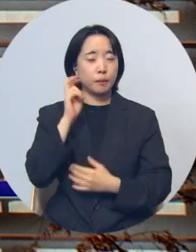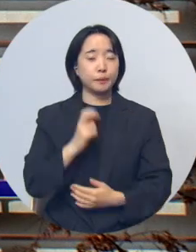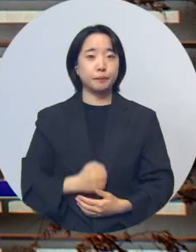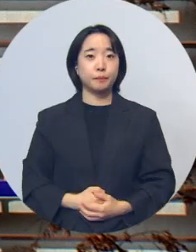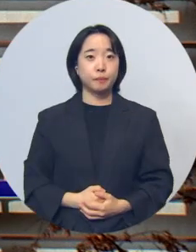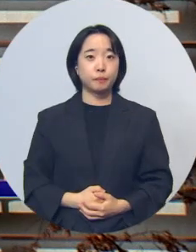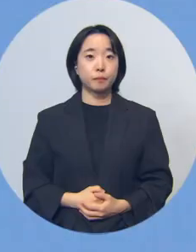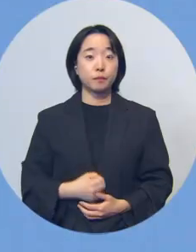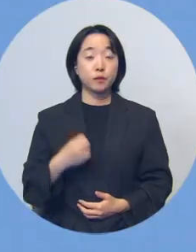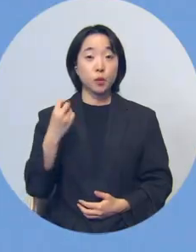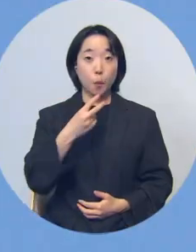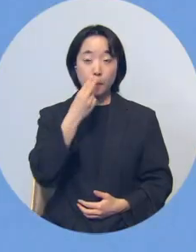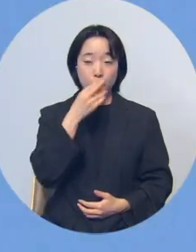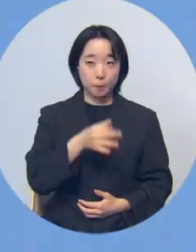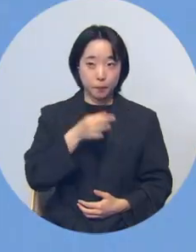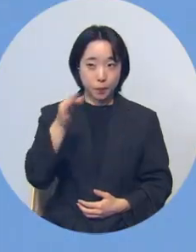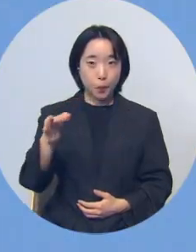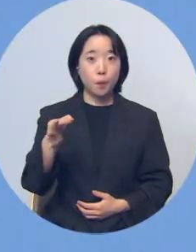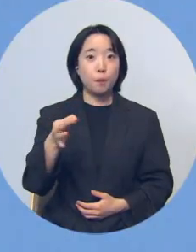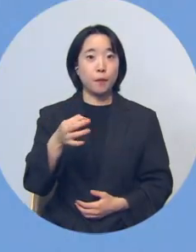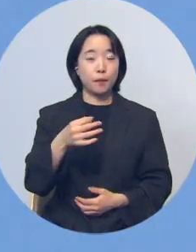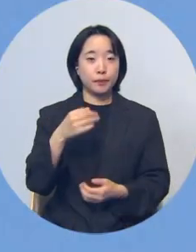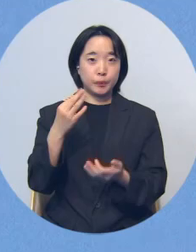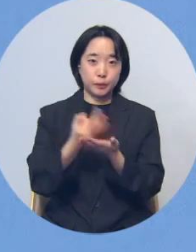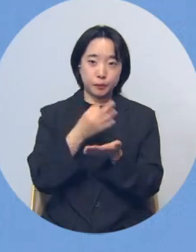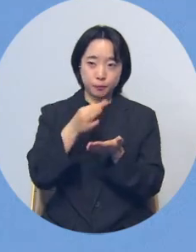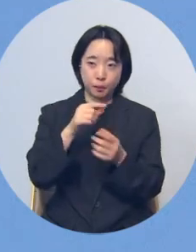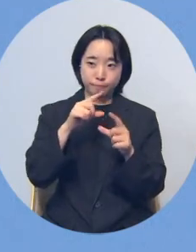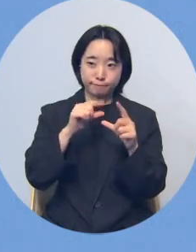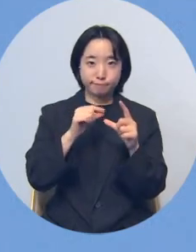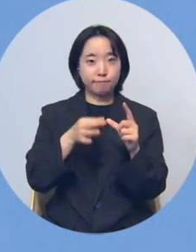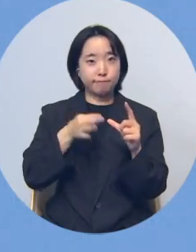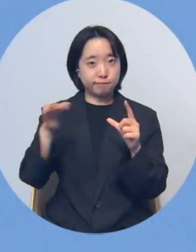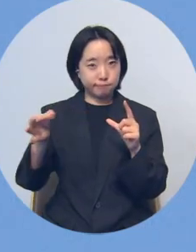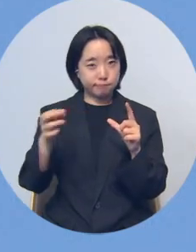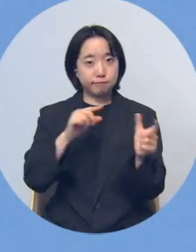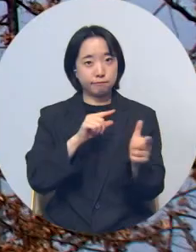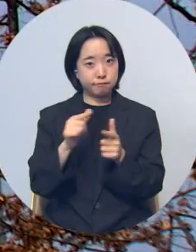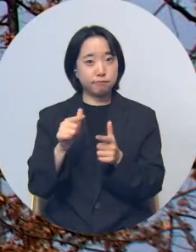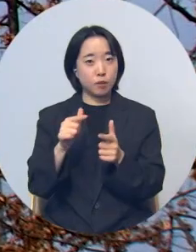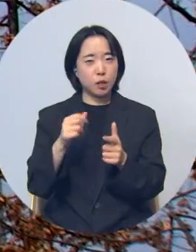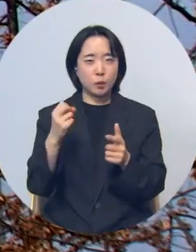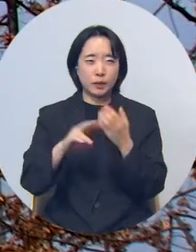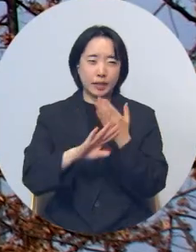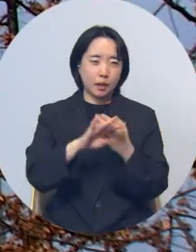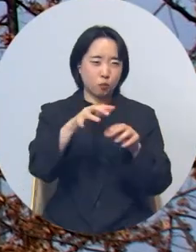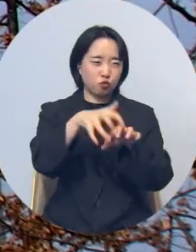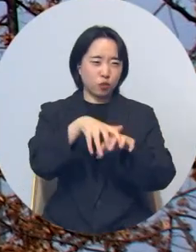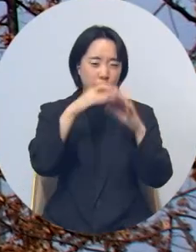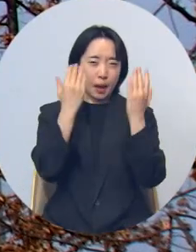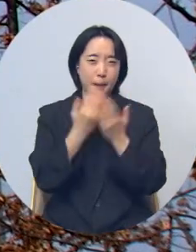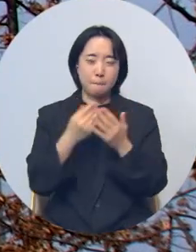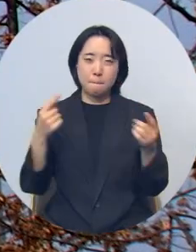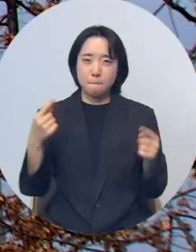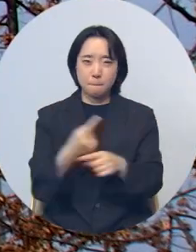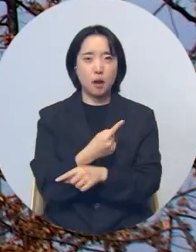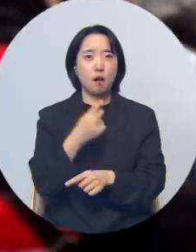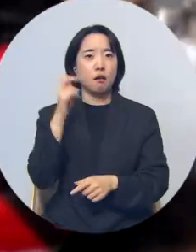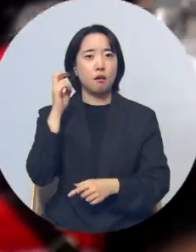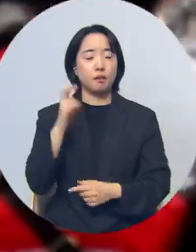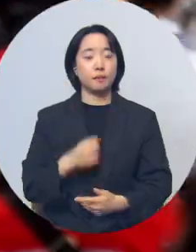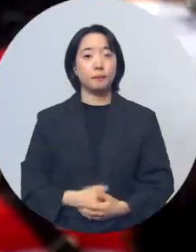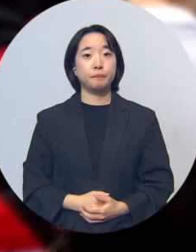조정하는 모수 개혁을 넘어 연금 제도에 틀을 바꾸는 구조개혁 방안인 걸로 전해졌습니다 대통령실